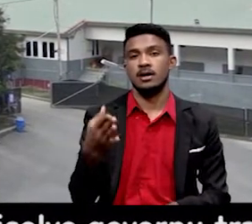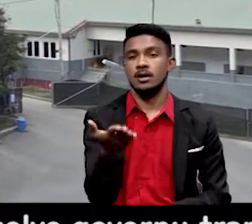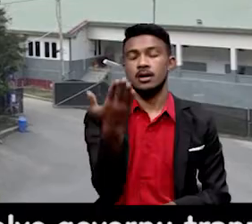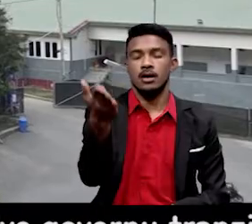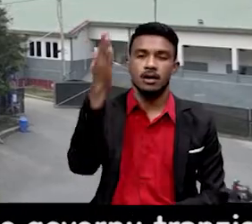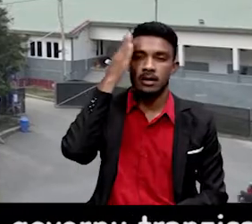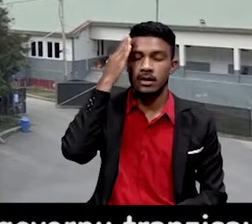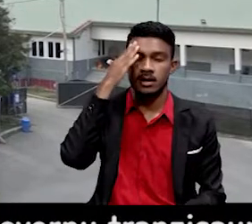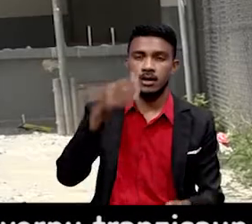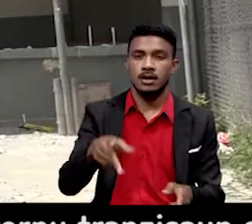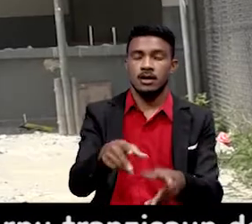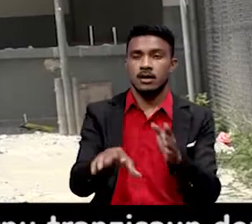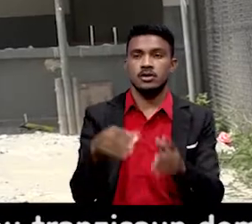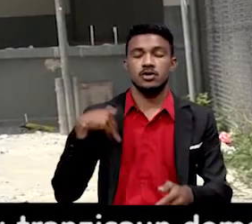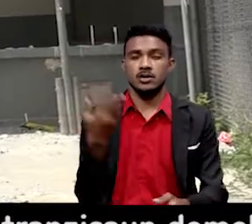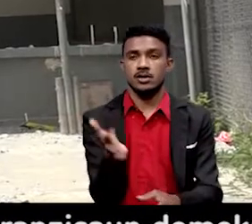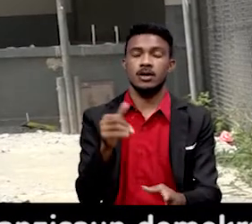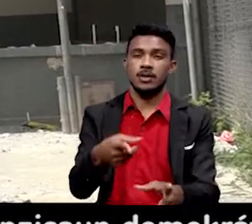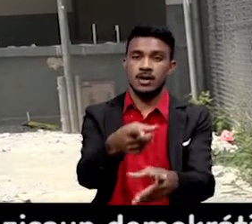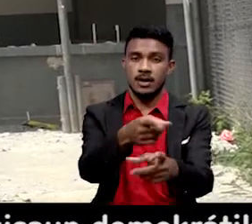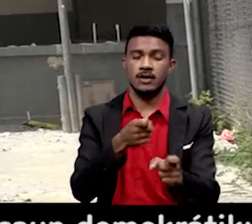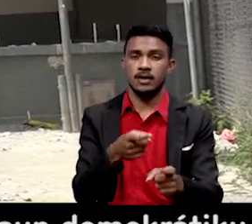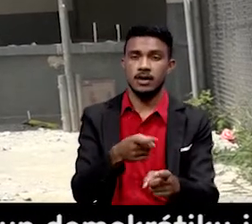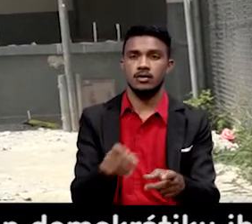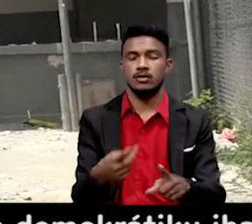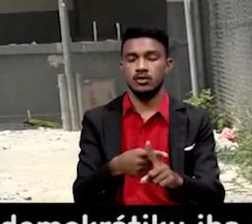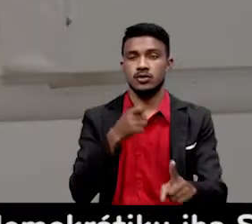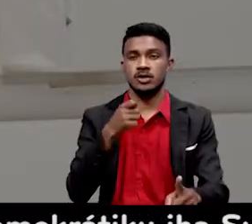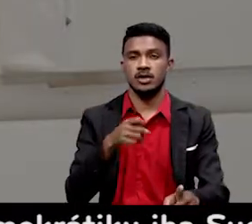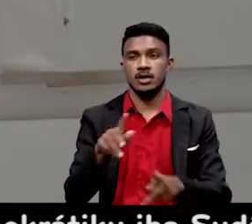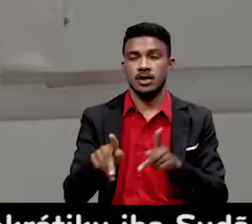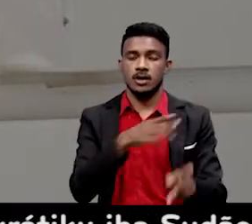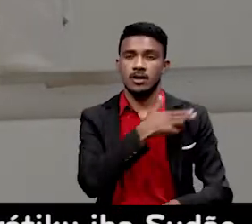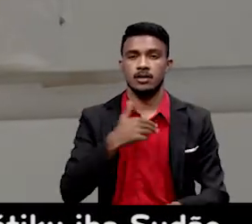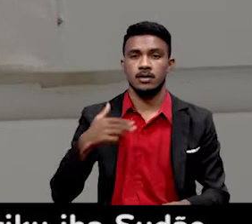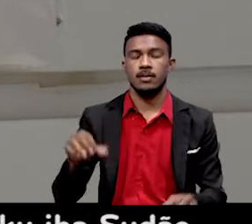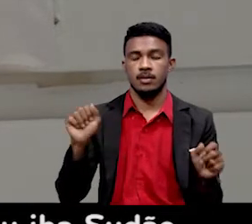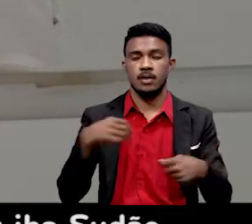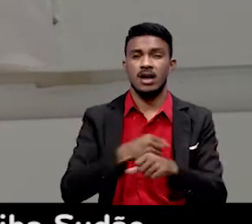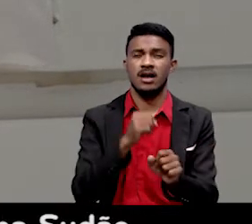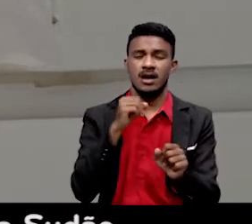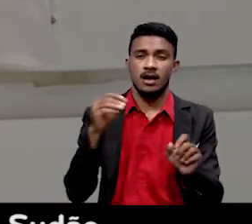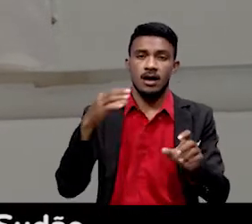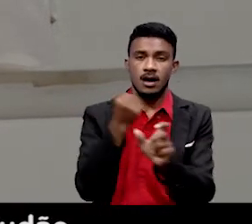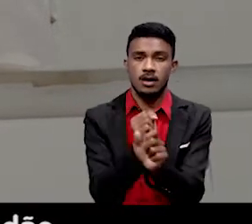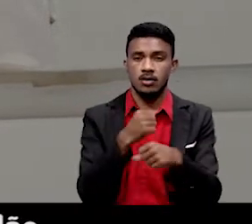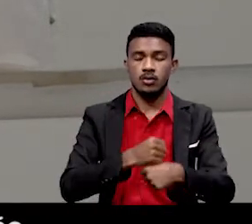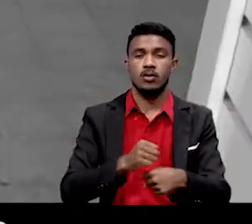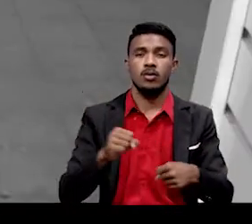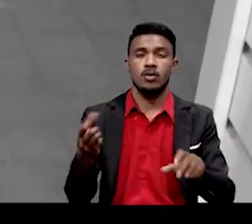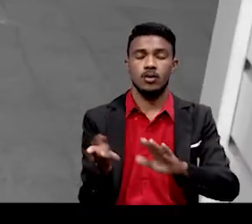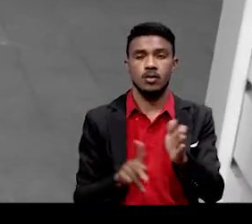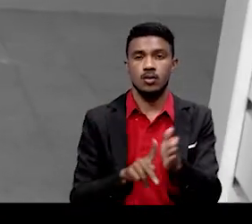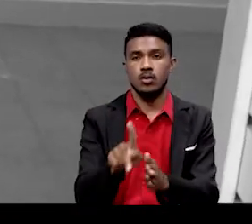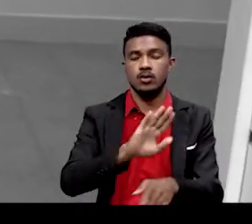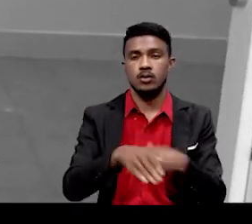grave militar indonésia lore fatuk bot hori tau nia ulun nu ne bele ha mate hotu me be la consegue